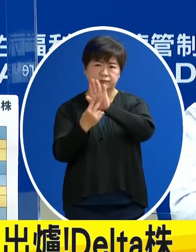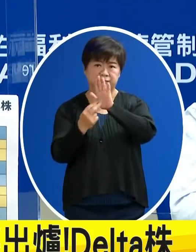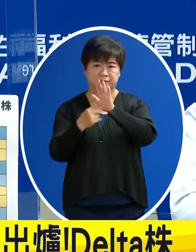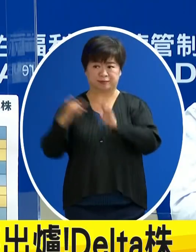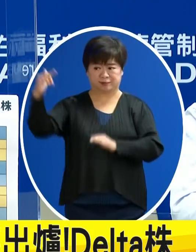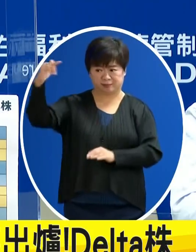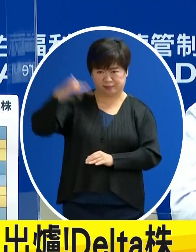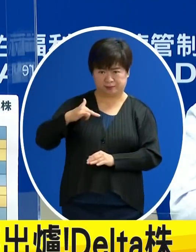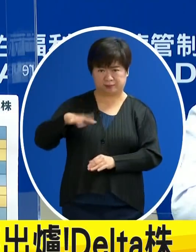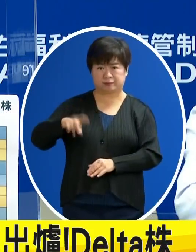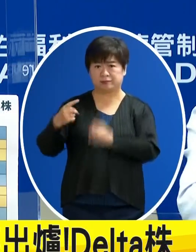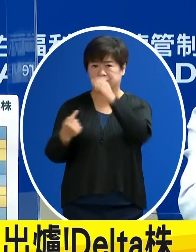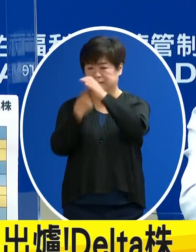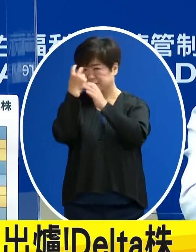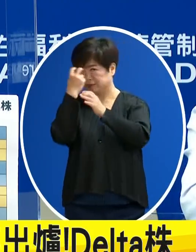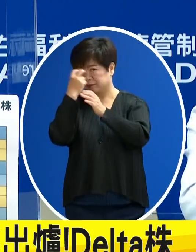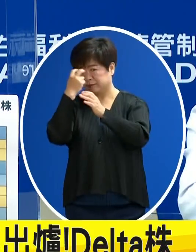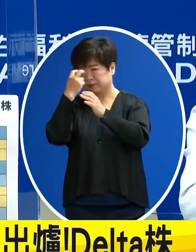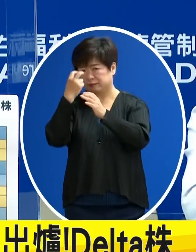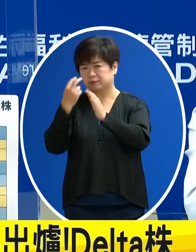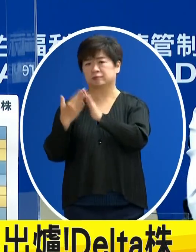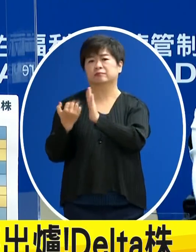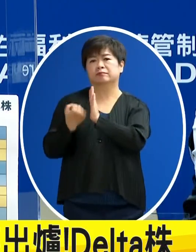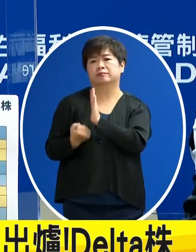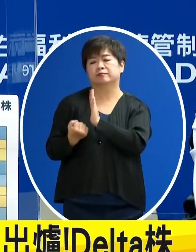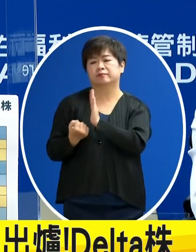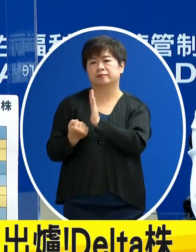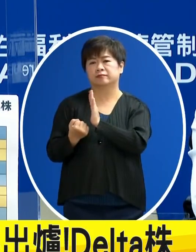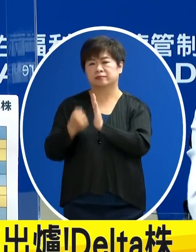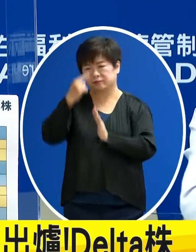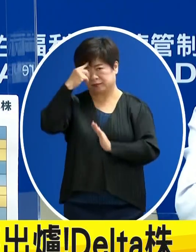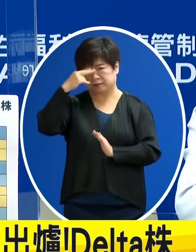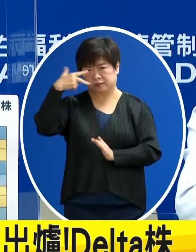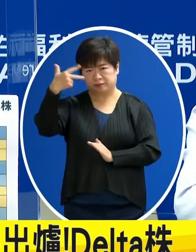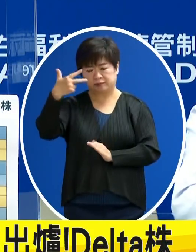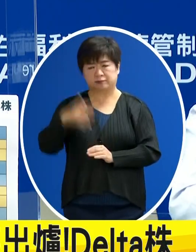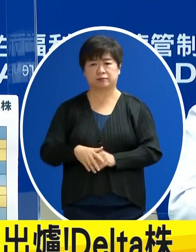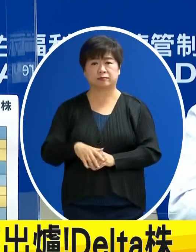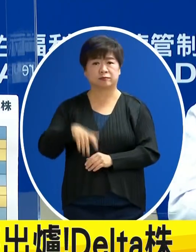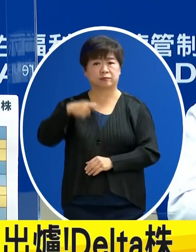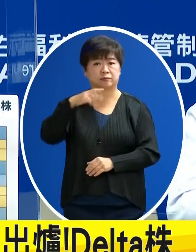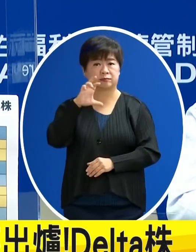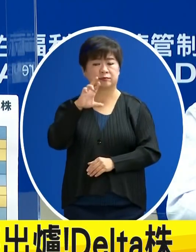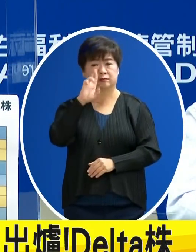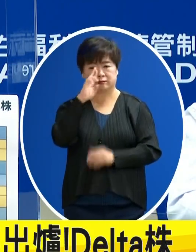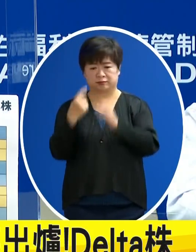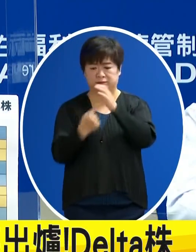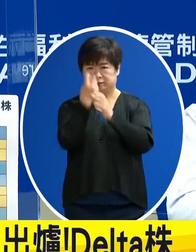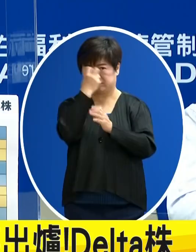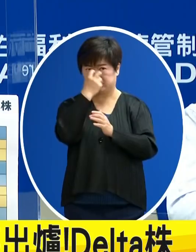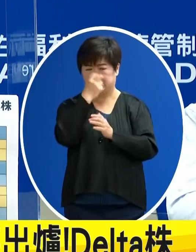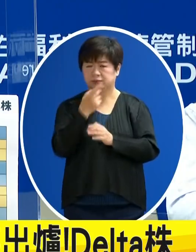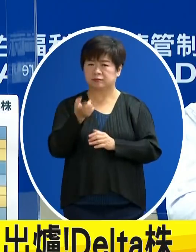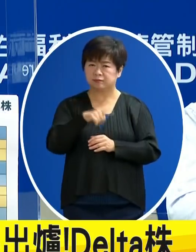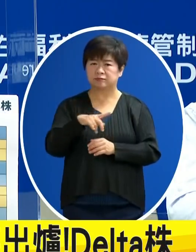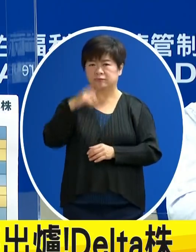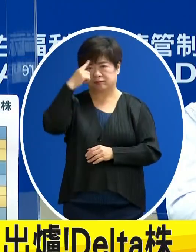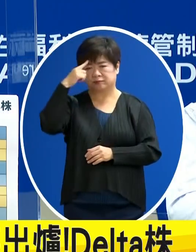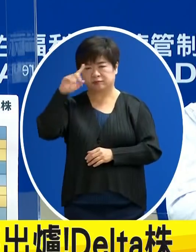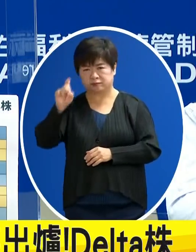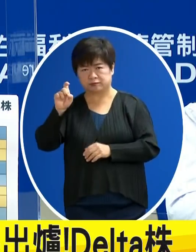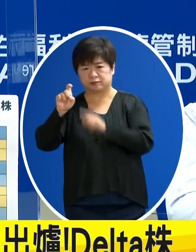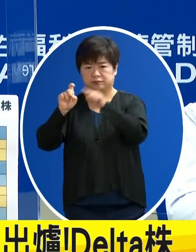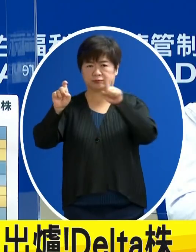检验。那中间里面，好的7天哈要 PCR，那第十天、第14天哈，